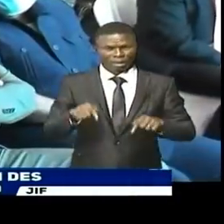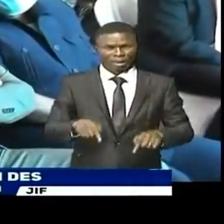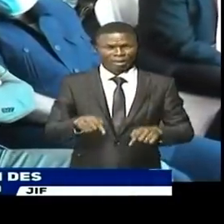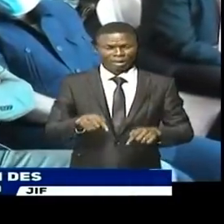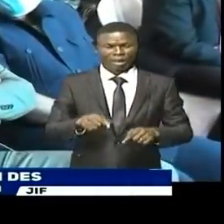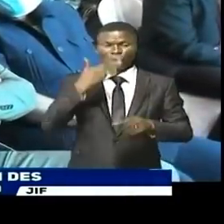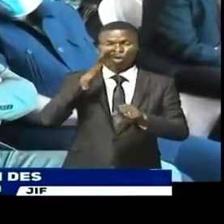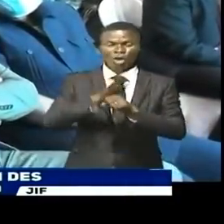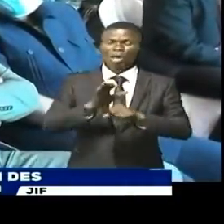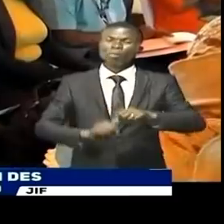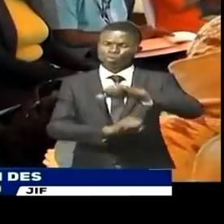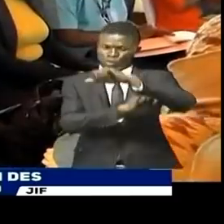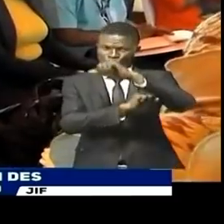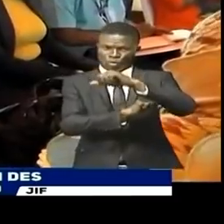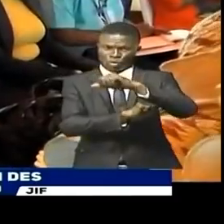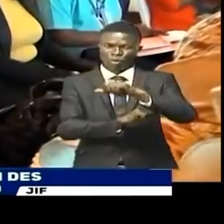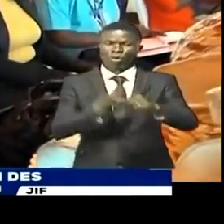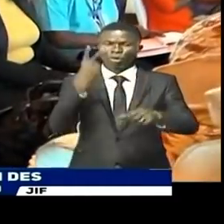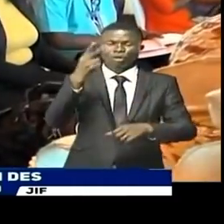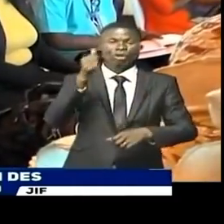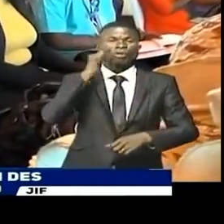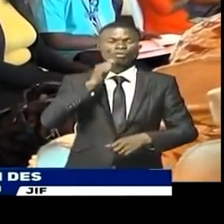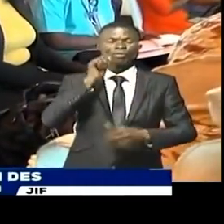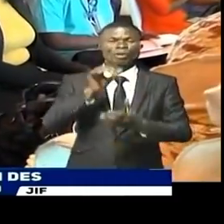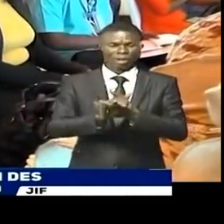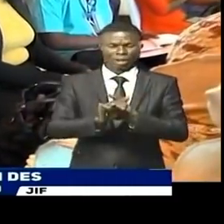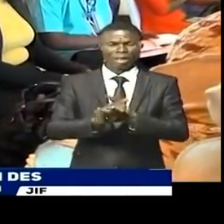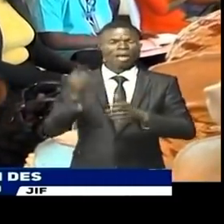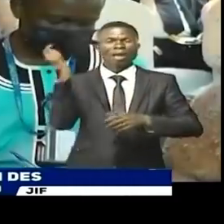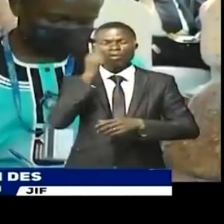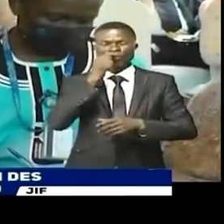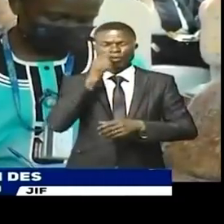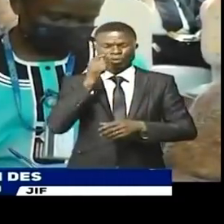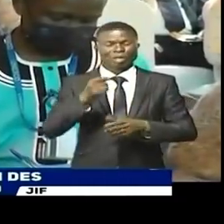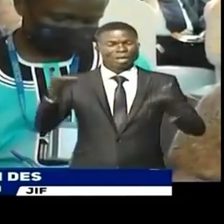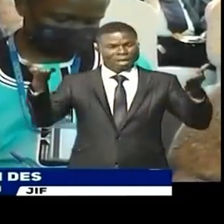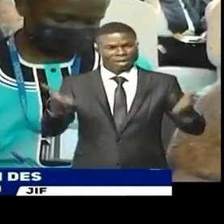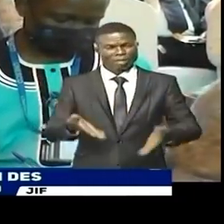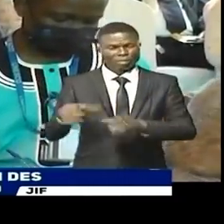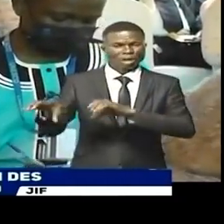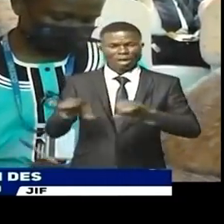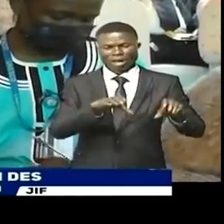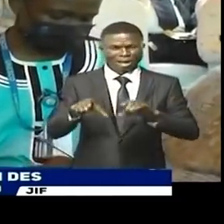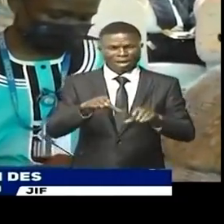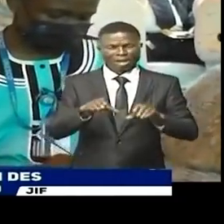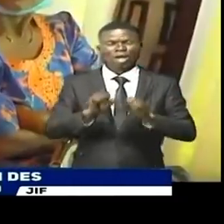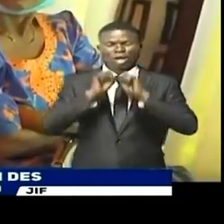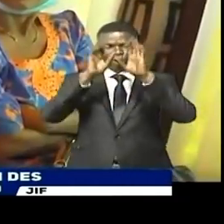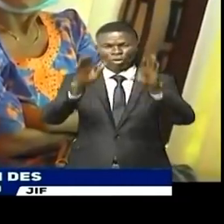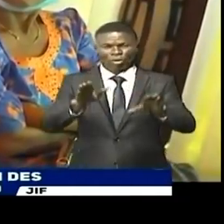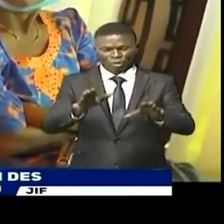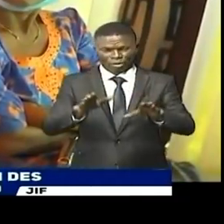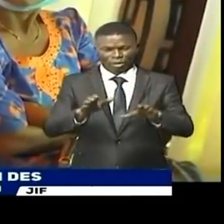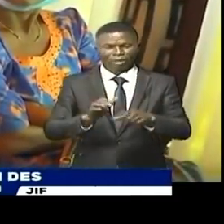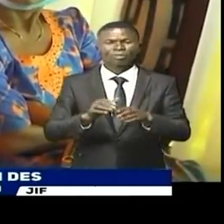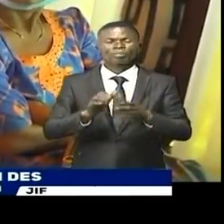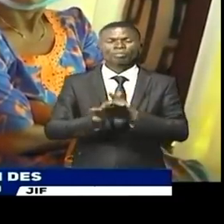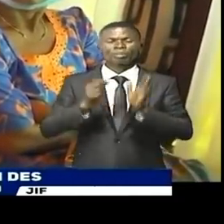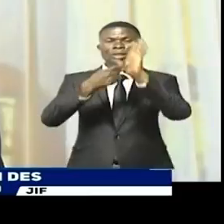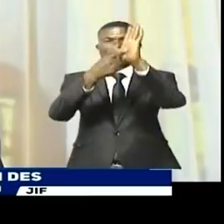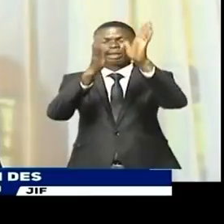promis son soutien aux deux ingénieurs arts et aussi des sa présence à cette cérémonie à laquelle ont pris part les représentants